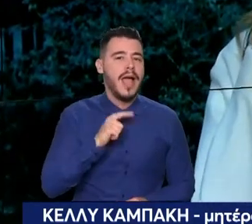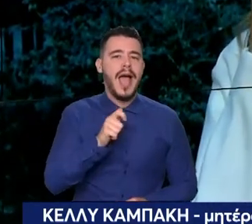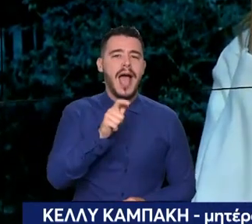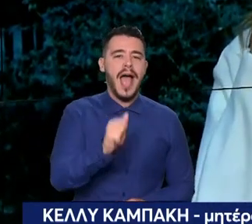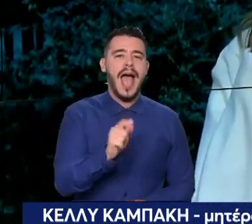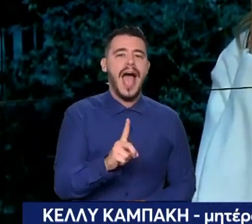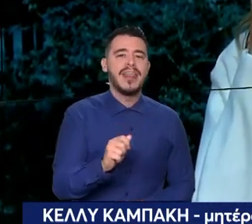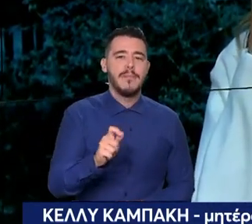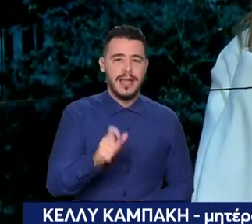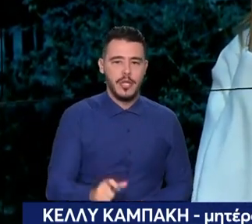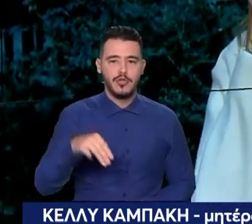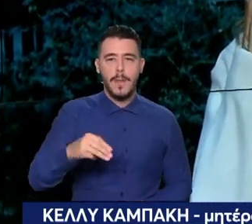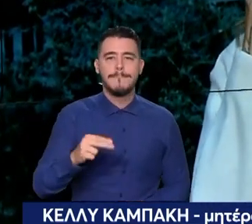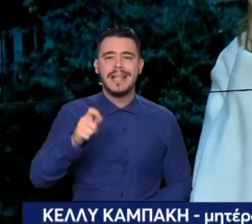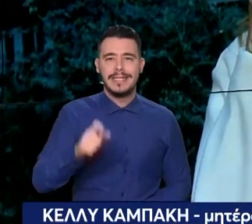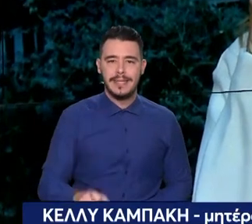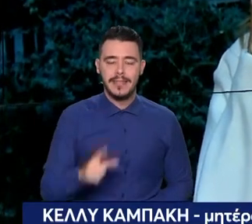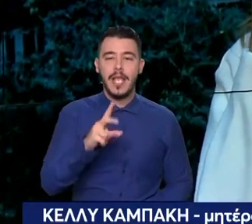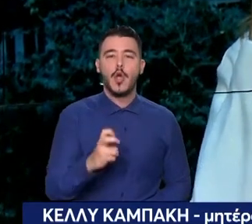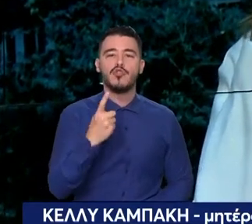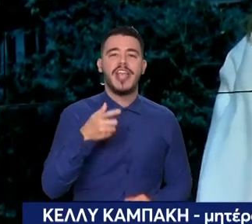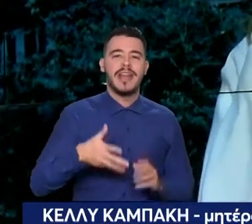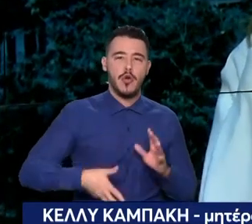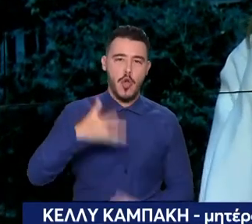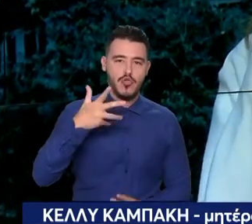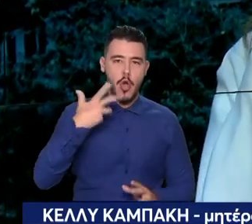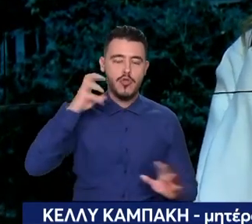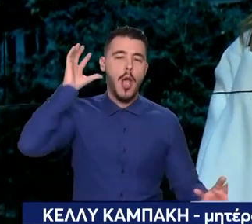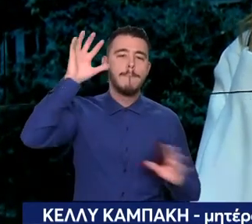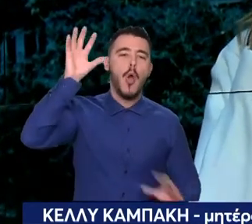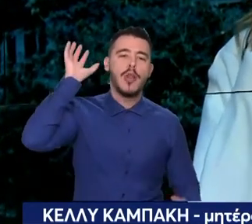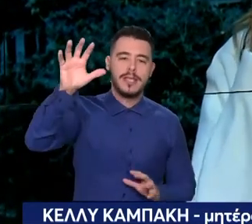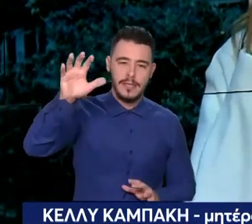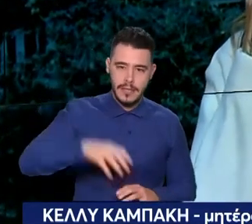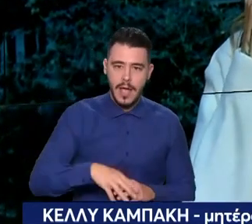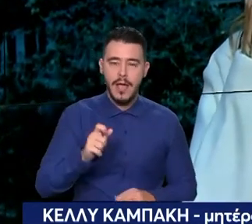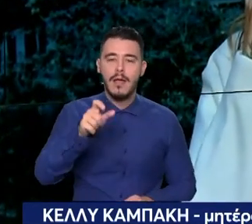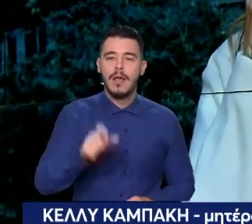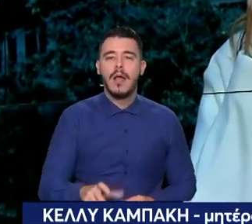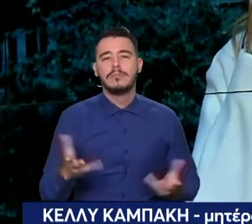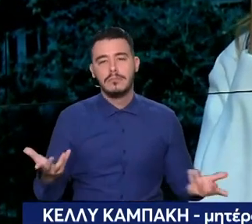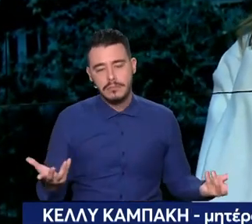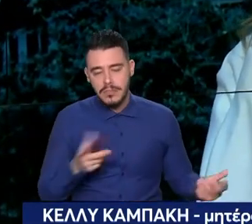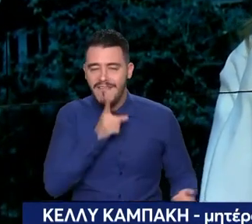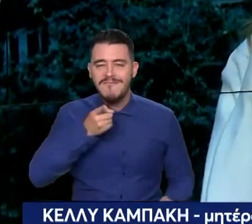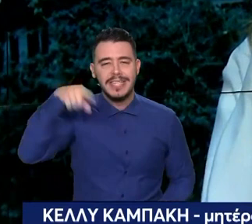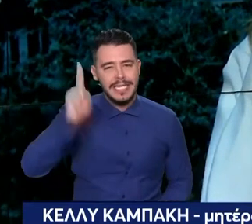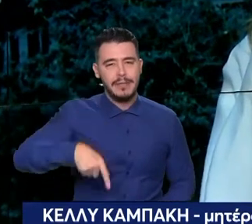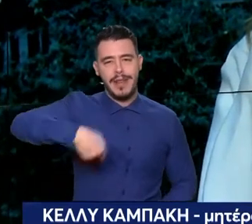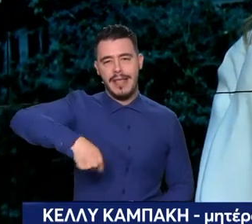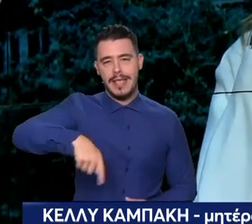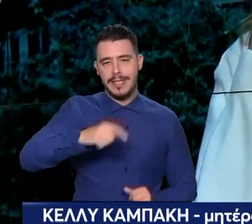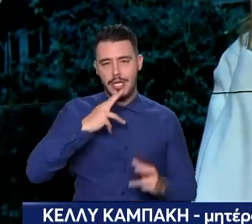αν τη θυμάστε. Με τη μητέρα του. Συνάχρονου Πολίστα. Με τη μητέρα του Αδαμάντιου μιλάγαμε τη μέρα της δίκης. Όπως μιλάγαμε και μιλάμε τώρα μαζί.